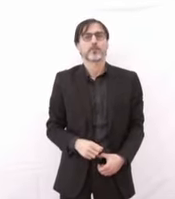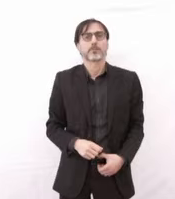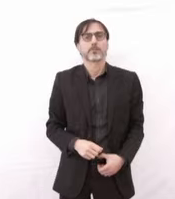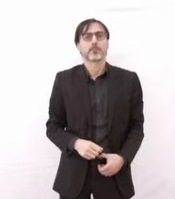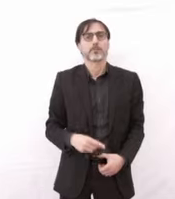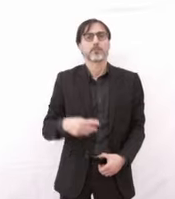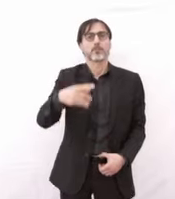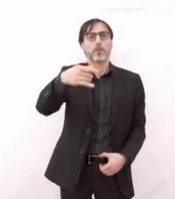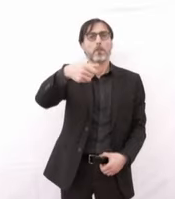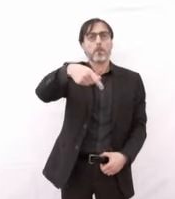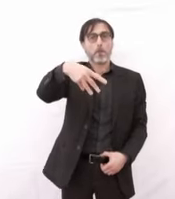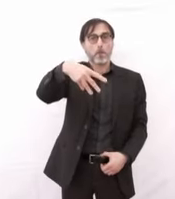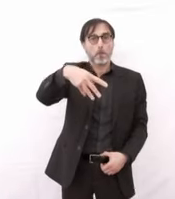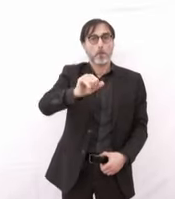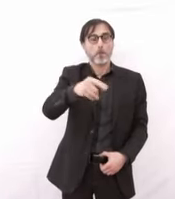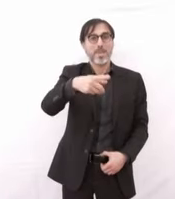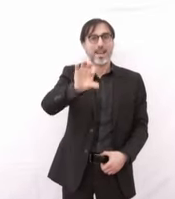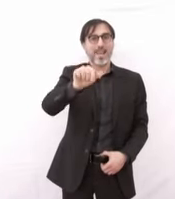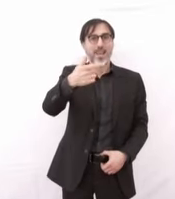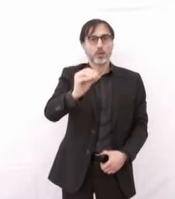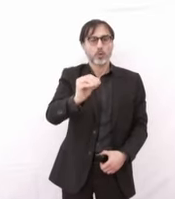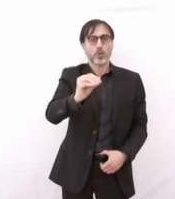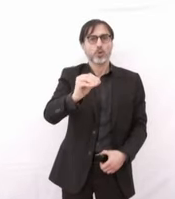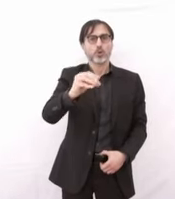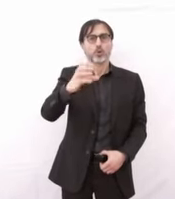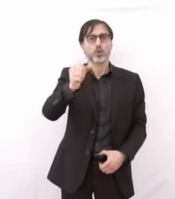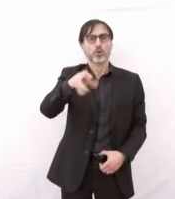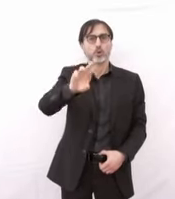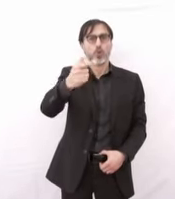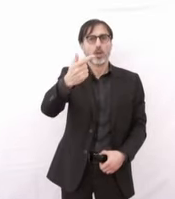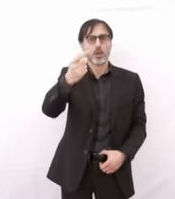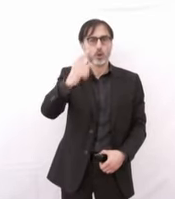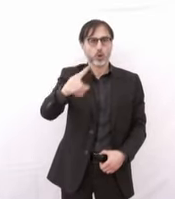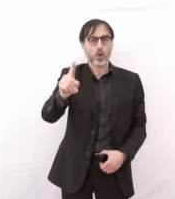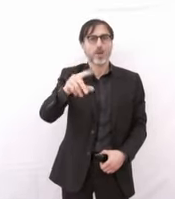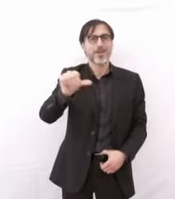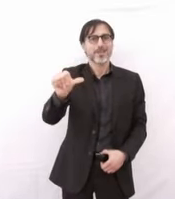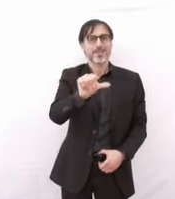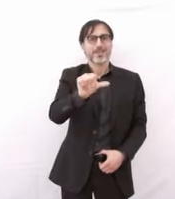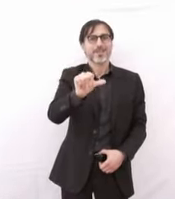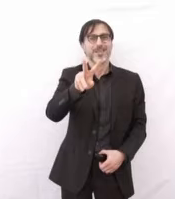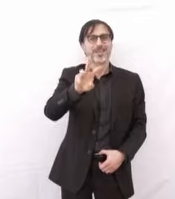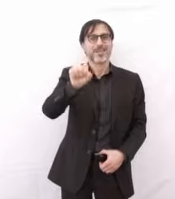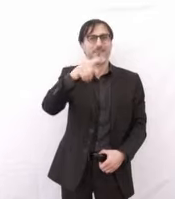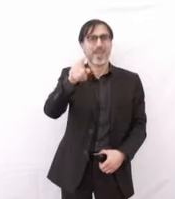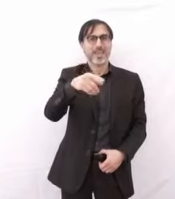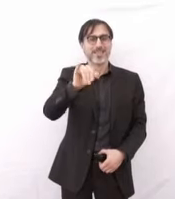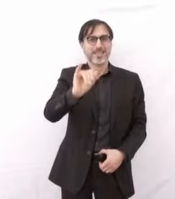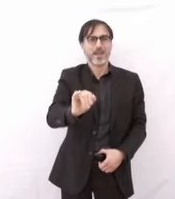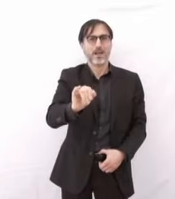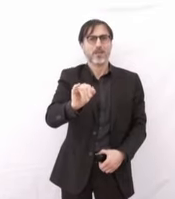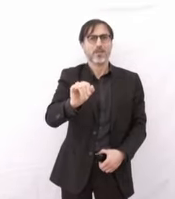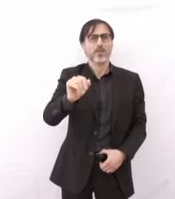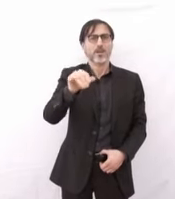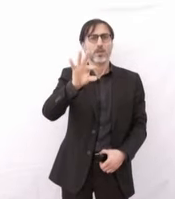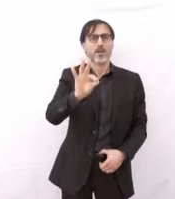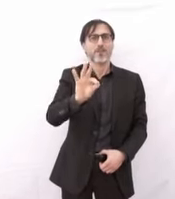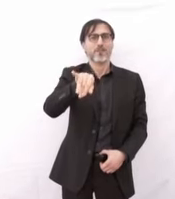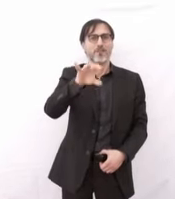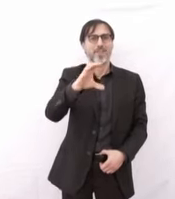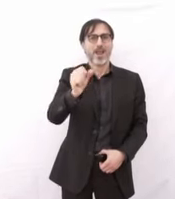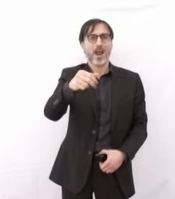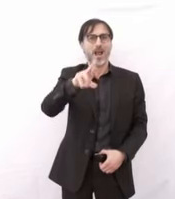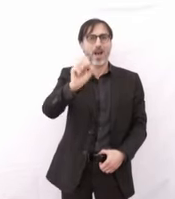Giovanni Mileto, Antonino Scirtò, Paolo Svezia, Paolo Ficarà,